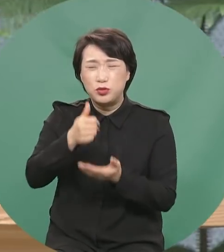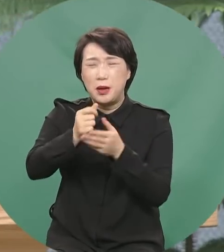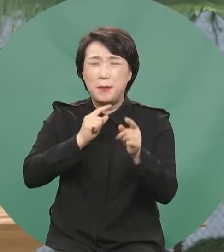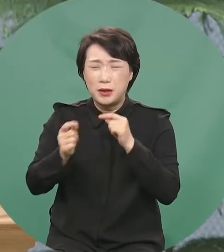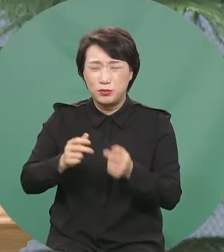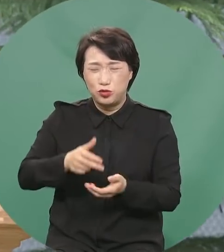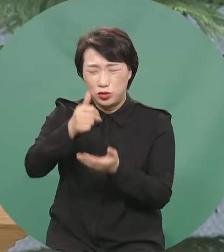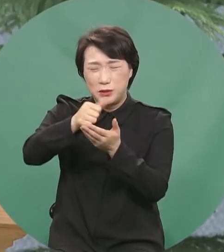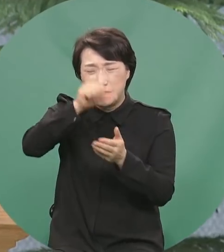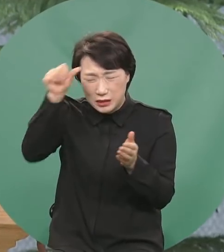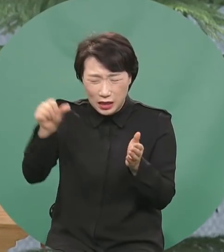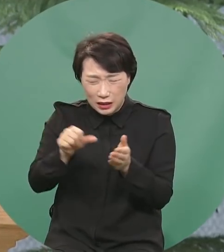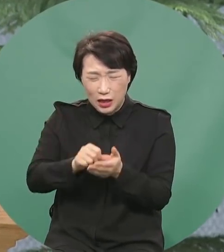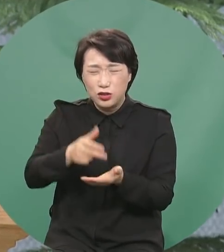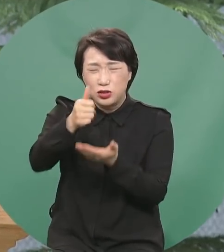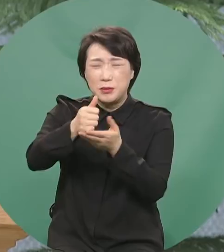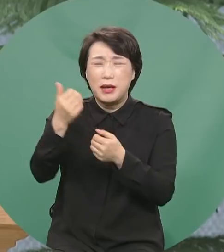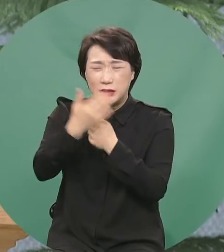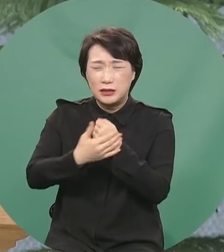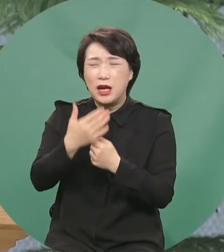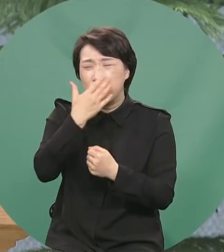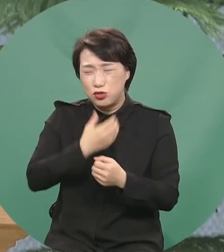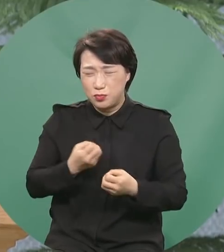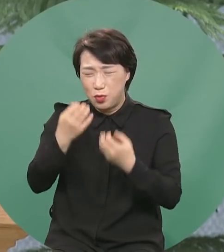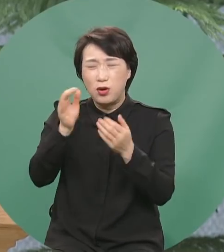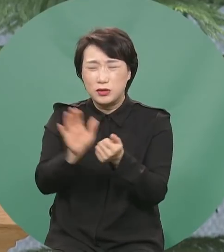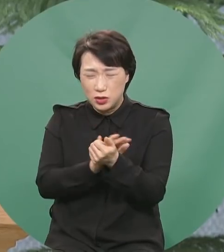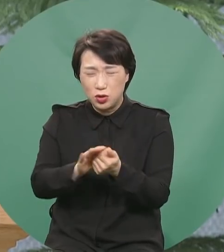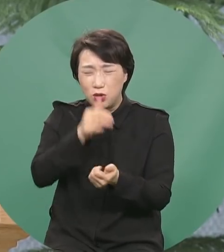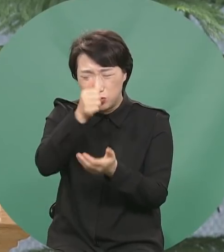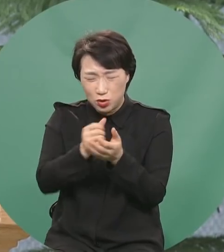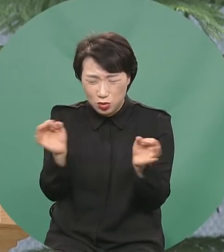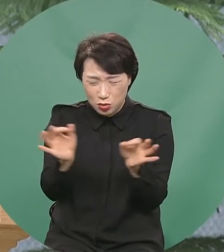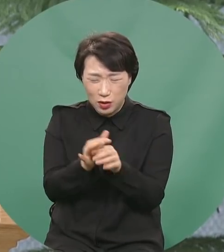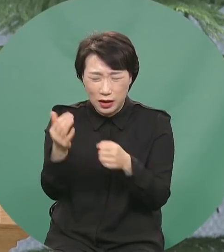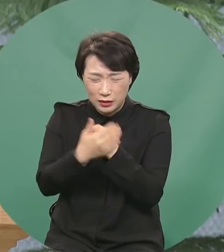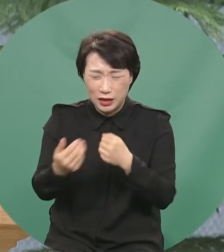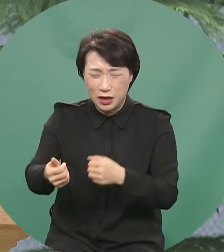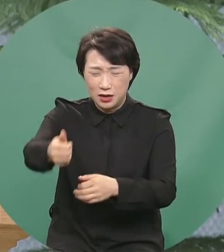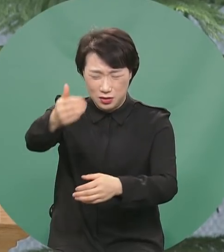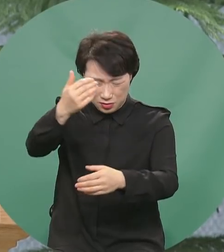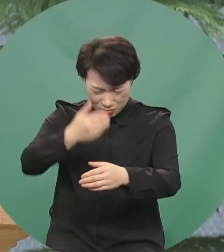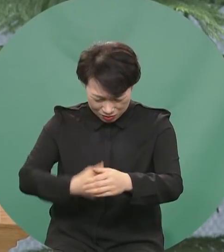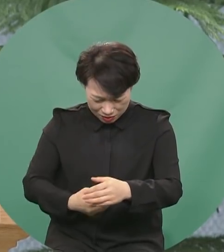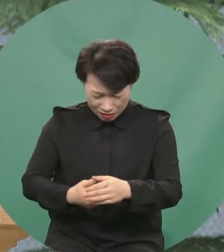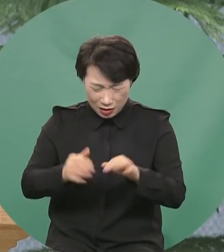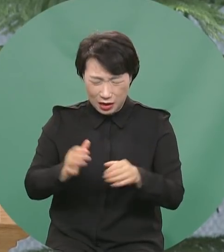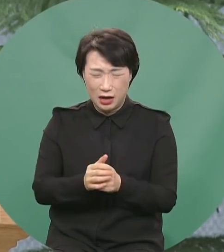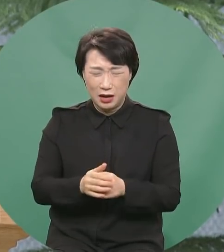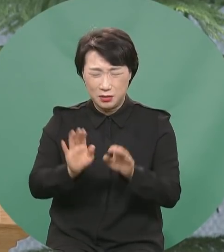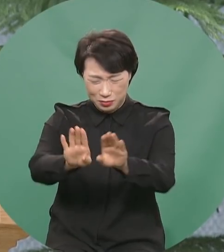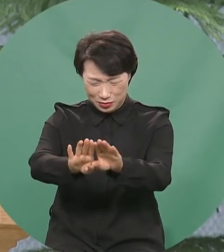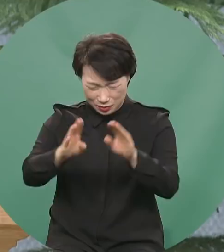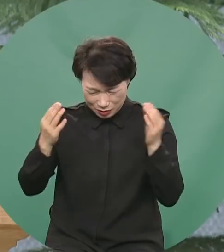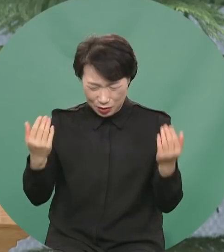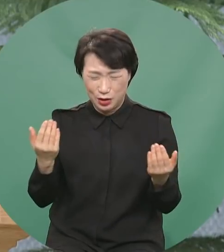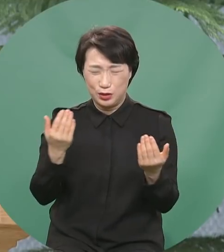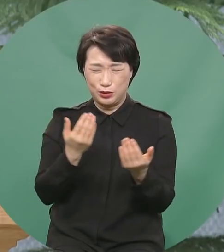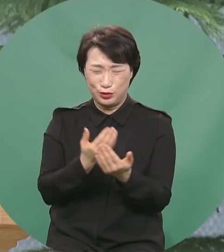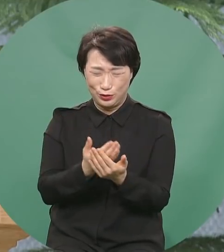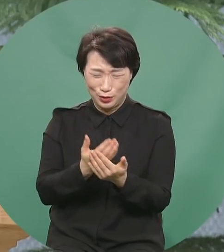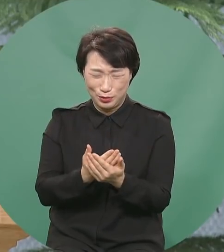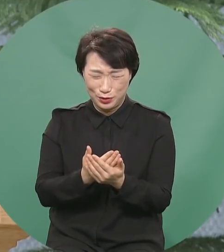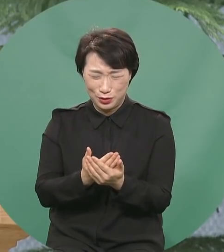생애가, 주가 주신 은혜의 축복의 치유와 속죄의 은총이 쑥 들어올 수 있도록 대문을